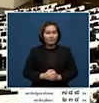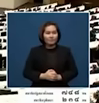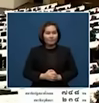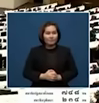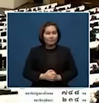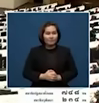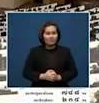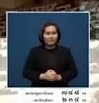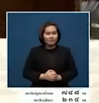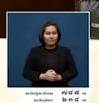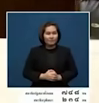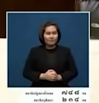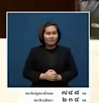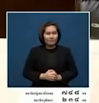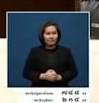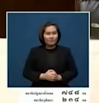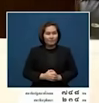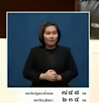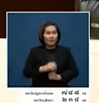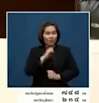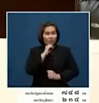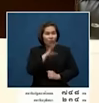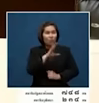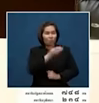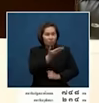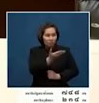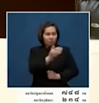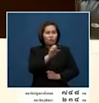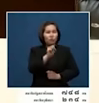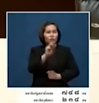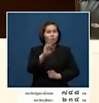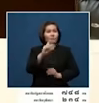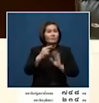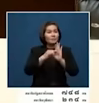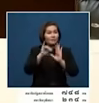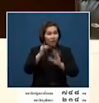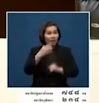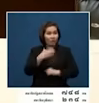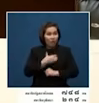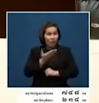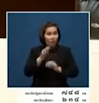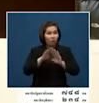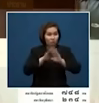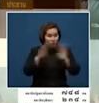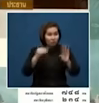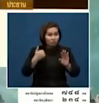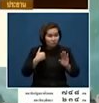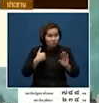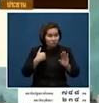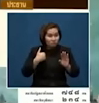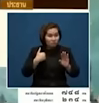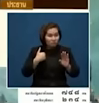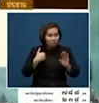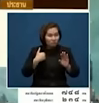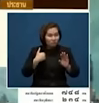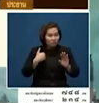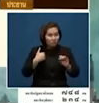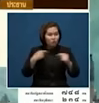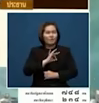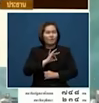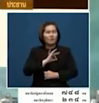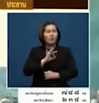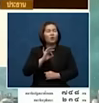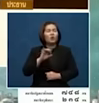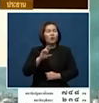าคุณวันนอก็พูดหน้าตาเฉยนะบอกผมอนุญาตจริงลายเซ็นผมแต่ผมก็ไม่ทันดูนะไม่ทันดูในคลิ